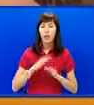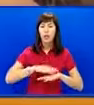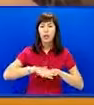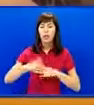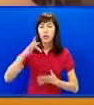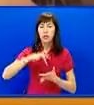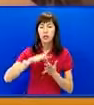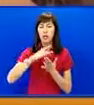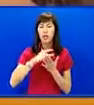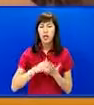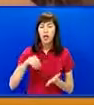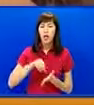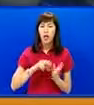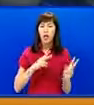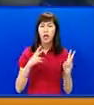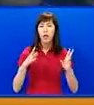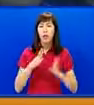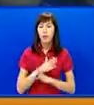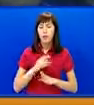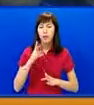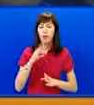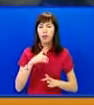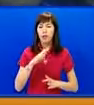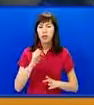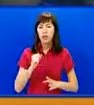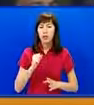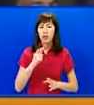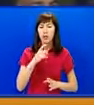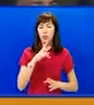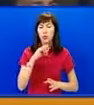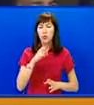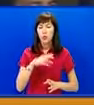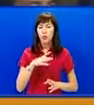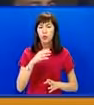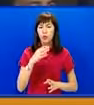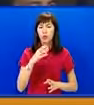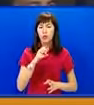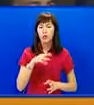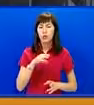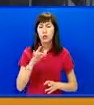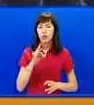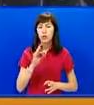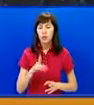центрального концертного зала выступили танцевальные ансамбли «Казана», «Шамсинур», «Тумар», «Шатык», а также артисты